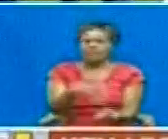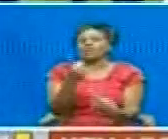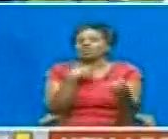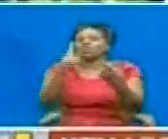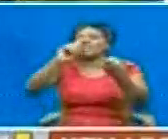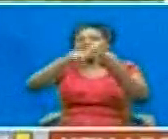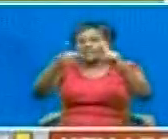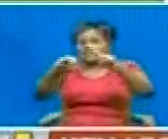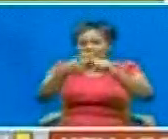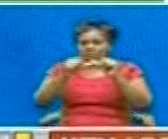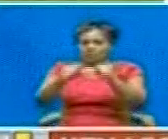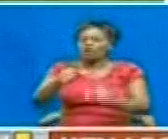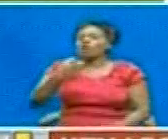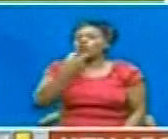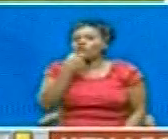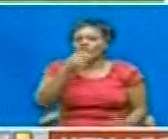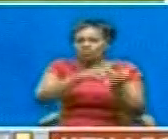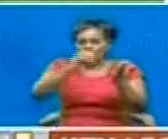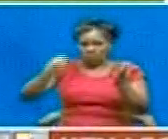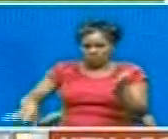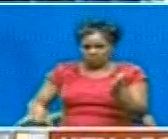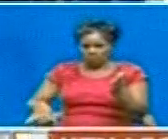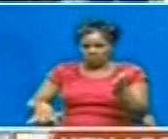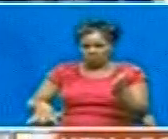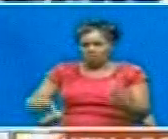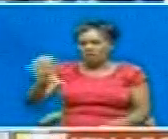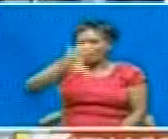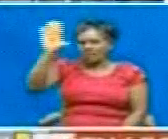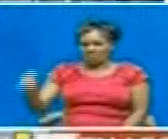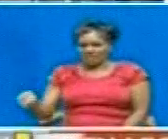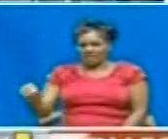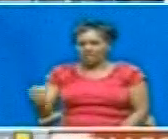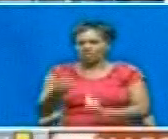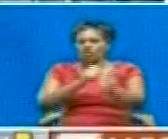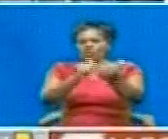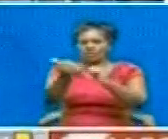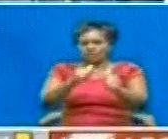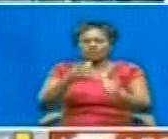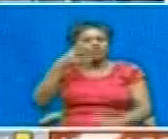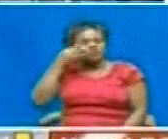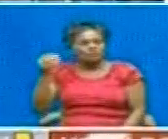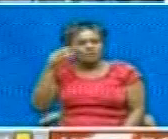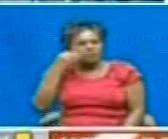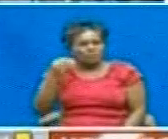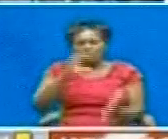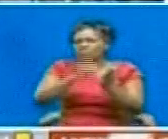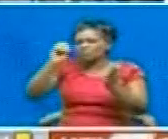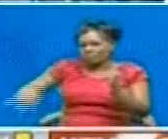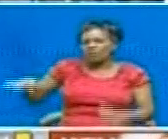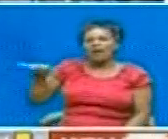Harold, Gor Mahia ilibanduliwa nje katika kipute hiki cha klabu bingwa barani, Sofapaka ilibanduliwa nje